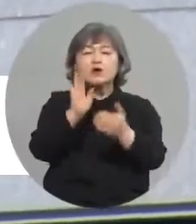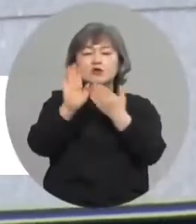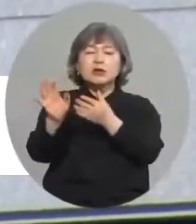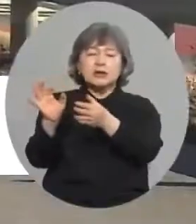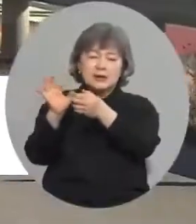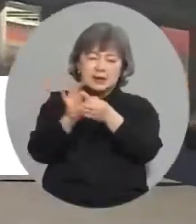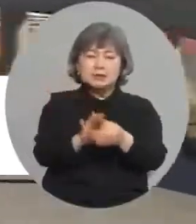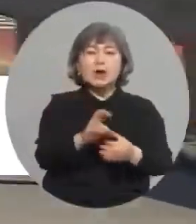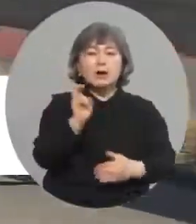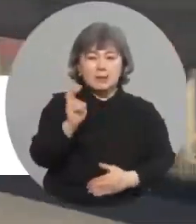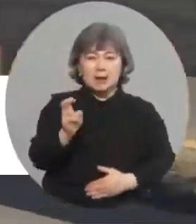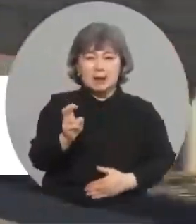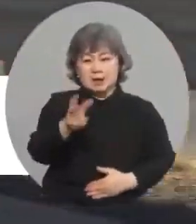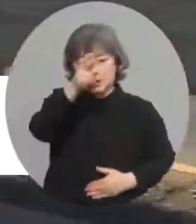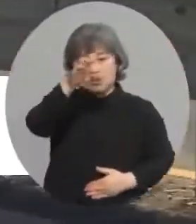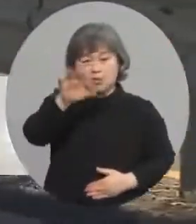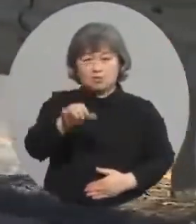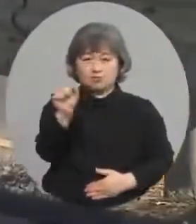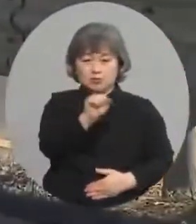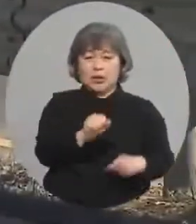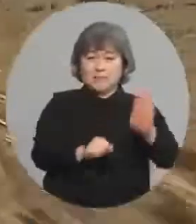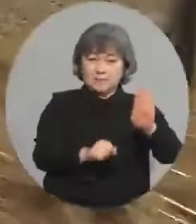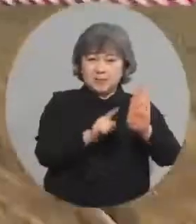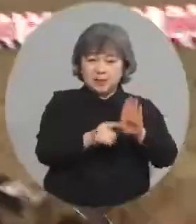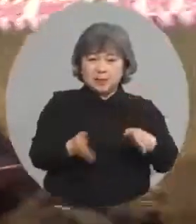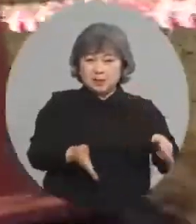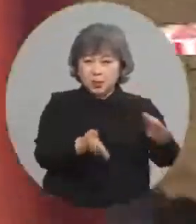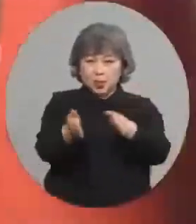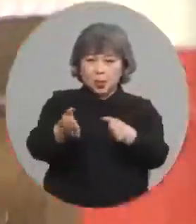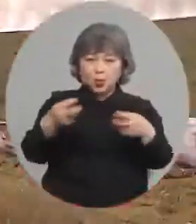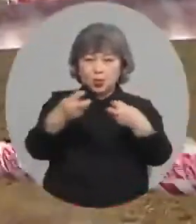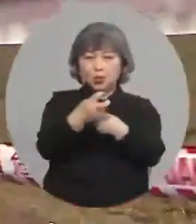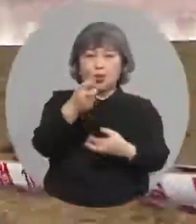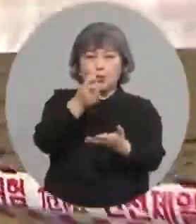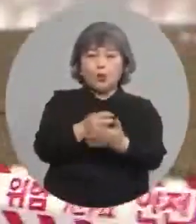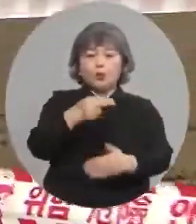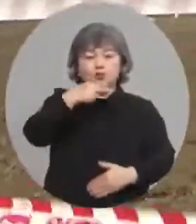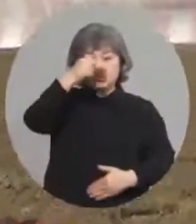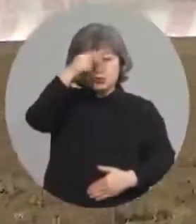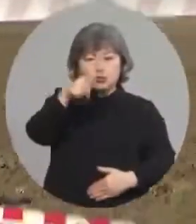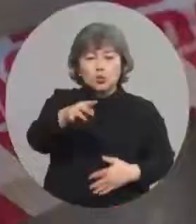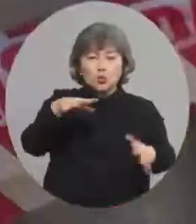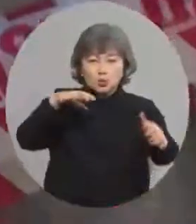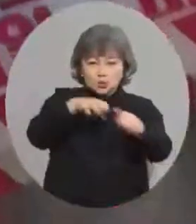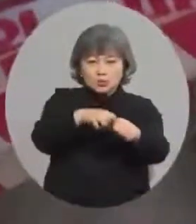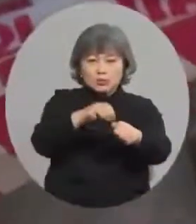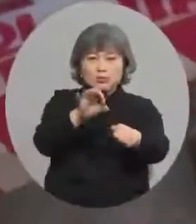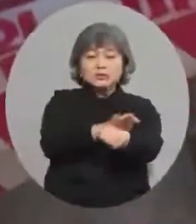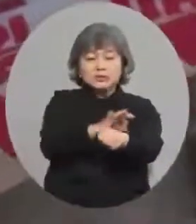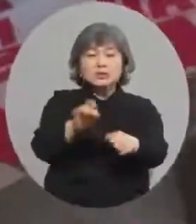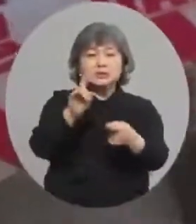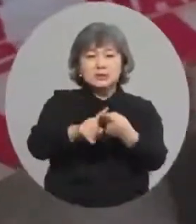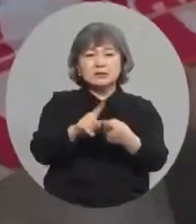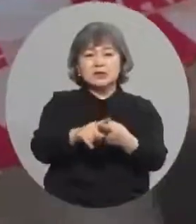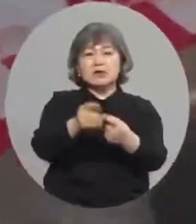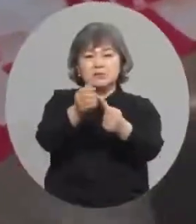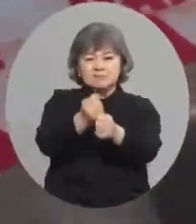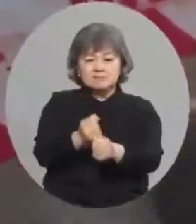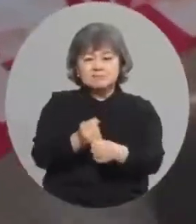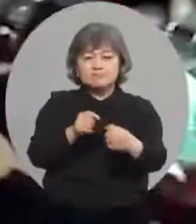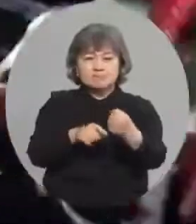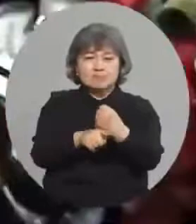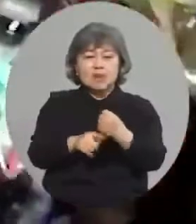할 예정입니다. 경찰은 운전자 B씨를 도로교통법상 음주운전과 교통사고특례법상 치사 혐의로 입건해